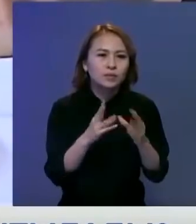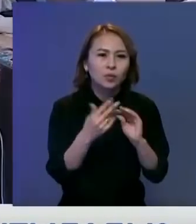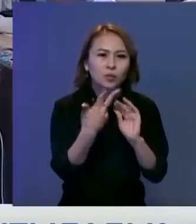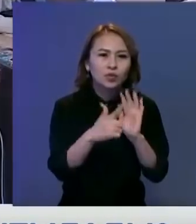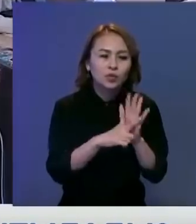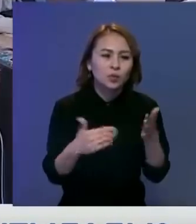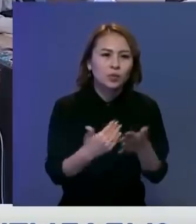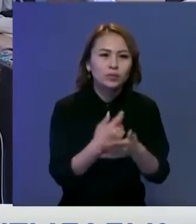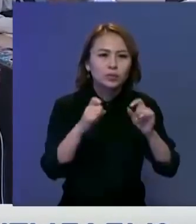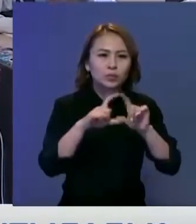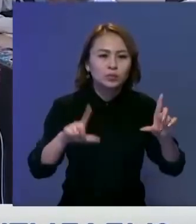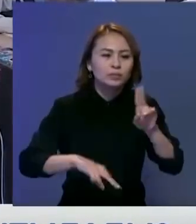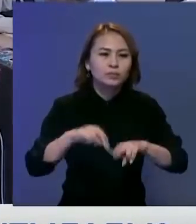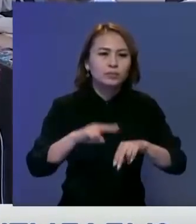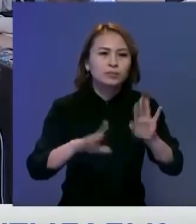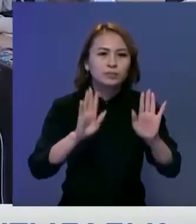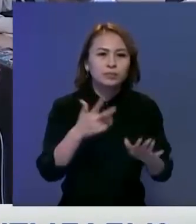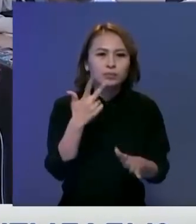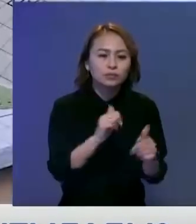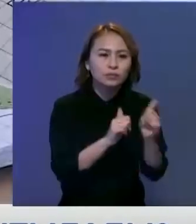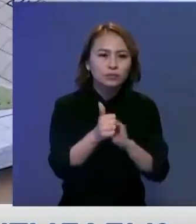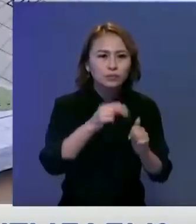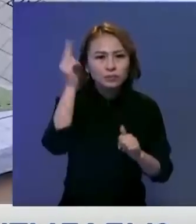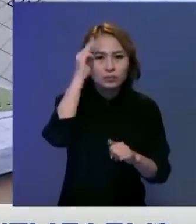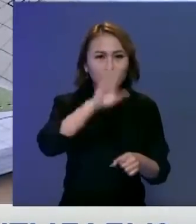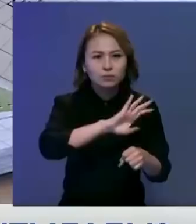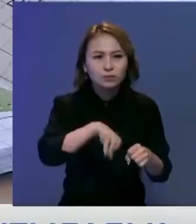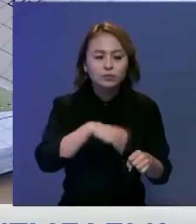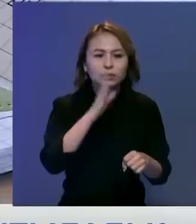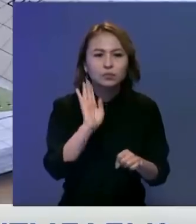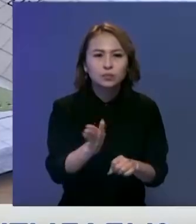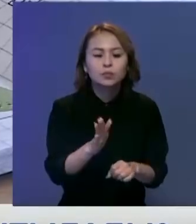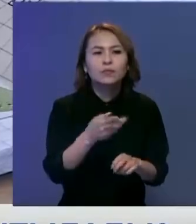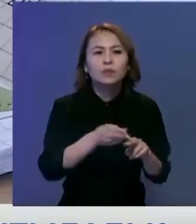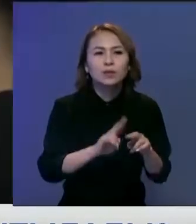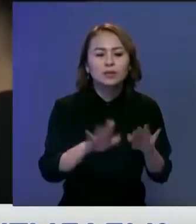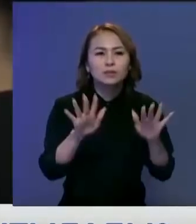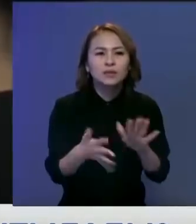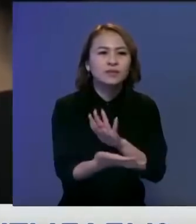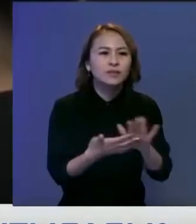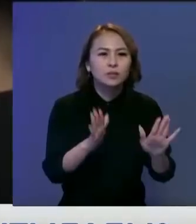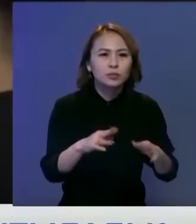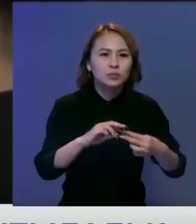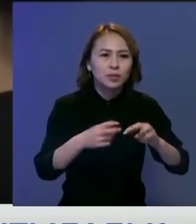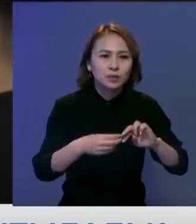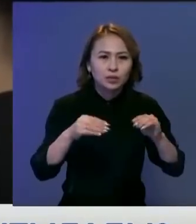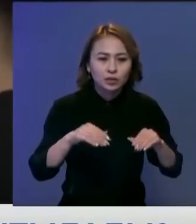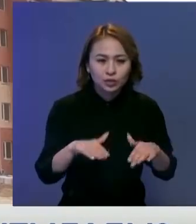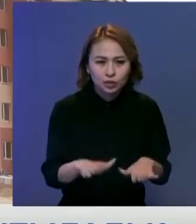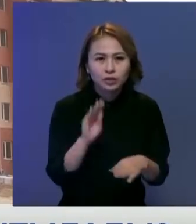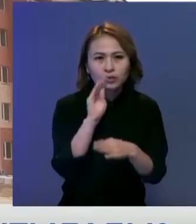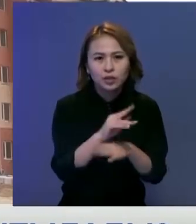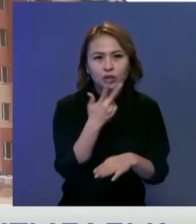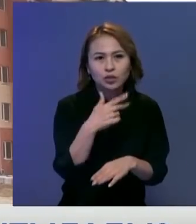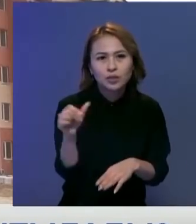жаңа мектеп салынады. Нәтижесінде үш ауысында оқты жойлады, мектептердегі орын тапшылығы толық шешіледі. Бұдан бүлік 3